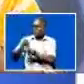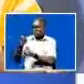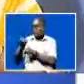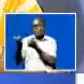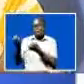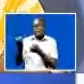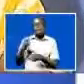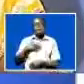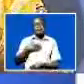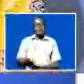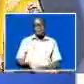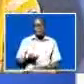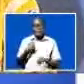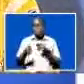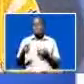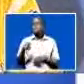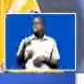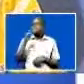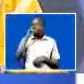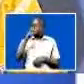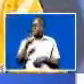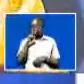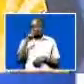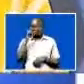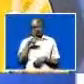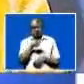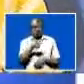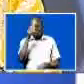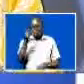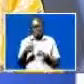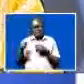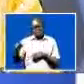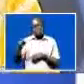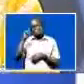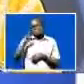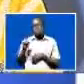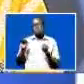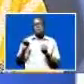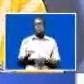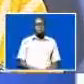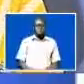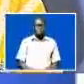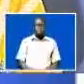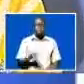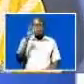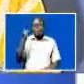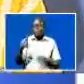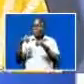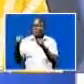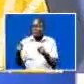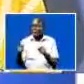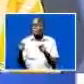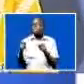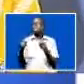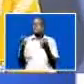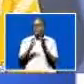kuuza korosho. Naam. Lakini wewe waitaka ile biashara ya mwanzio na ili hali hii yako uko nayo hujaikomanya. Na pia nikushinda. Ndio maana nikakwambia hata katika